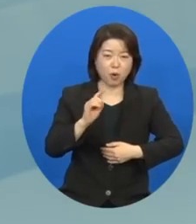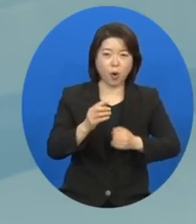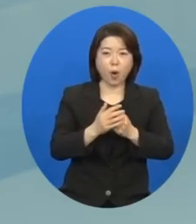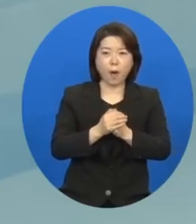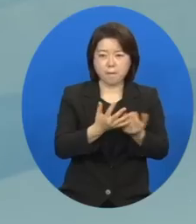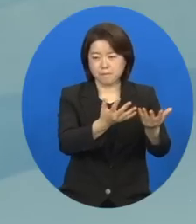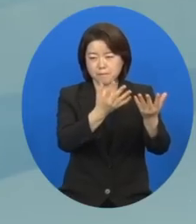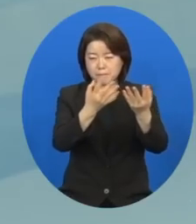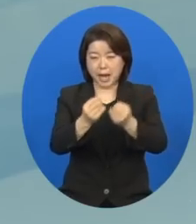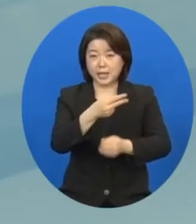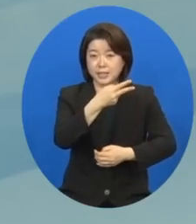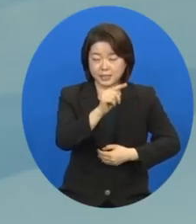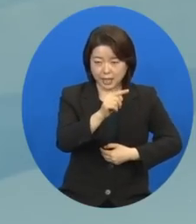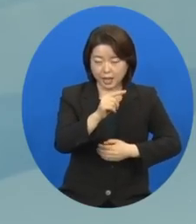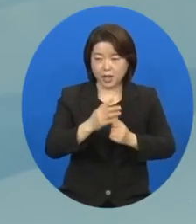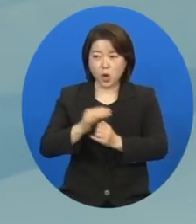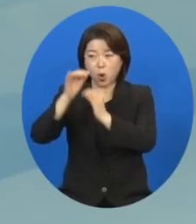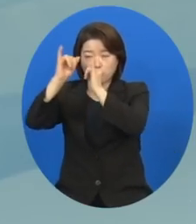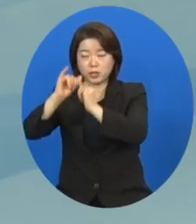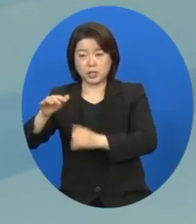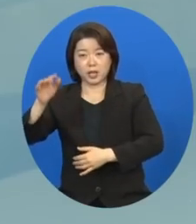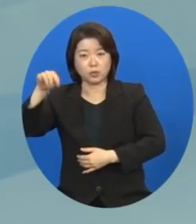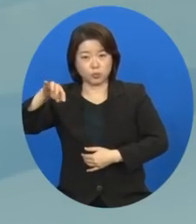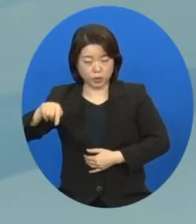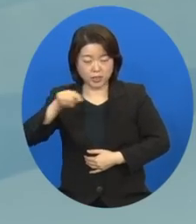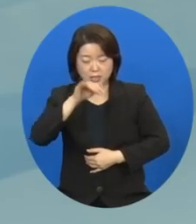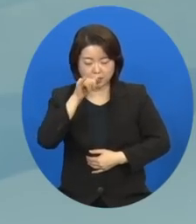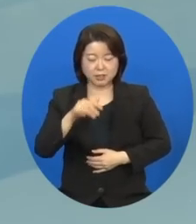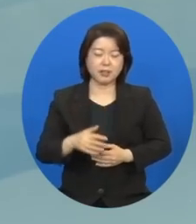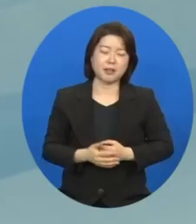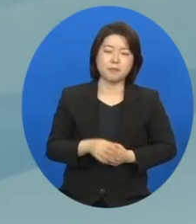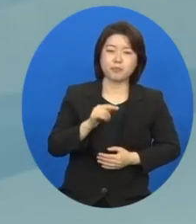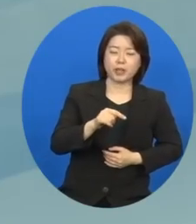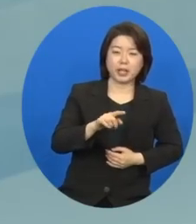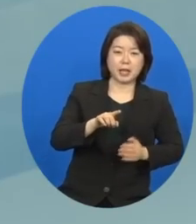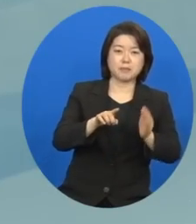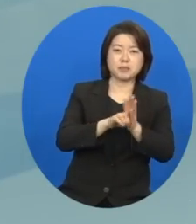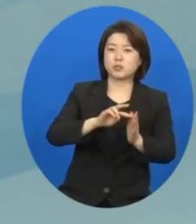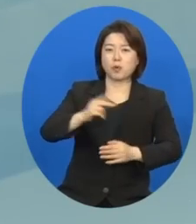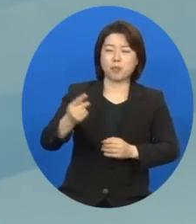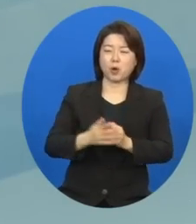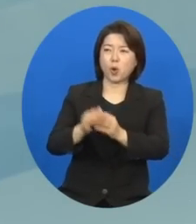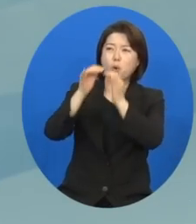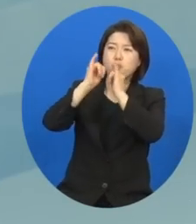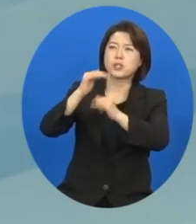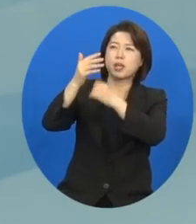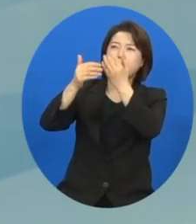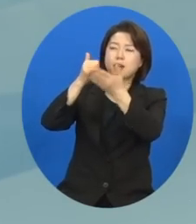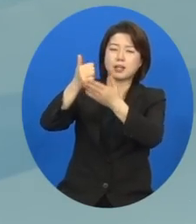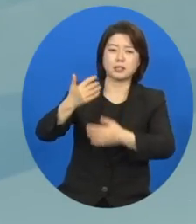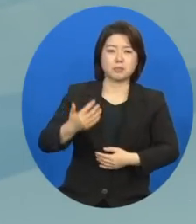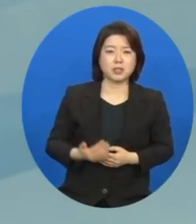위자에서 위대한 것이 많다. 뭐 아버님께서 이렇게 지어주셨는데 제가 믿음으로 이렇게 바꾸었습니다. 위대하신 하나님께서